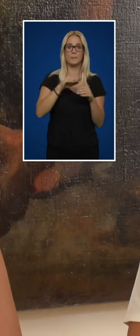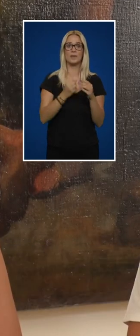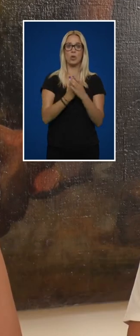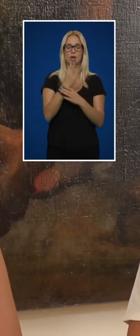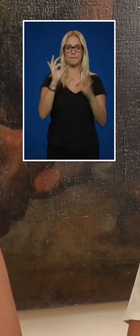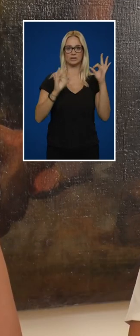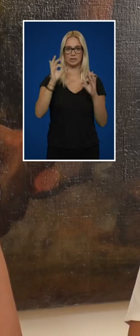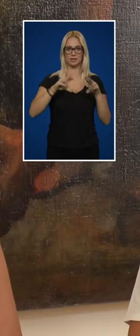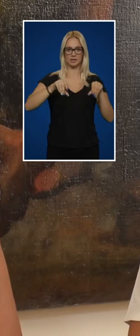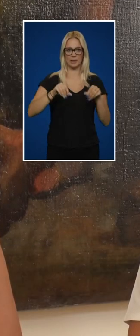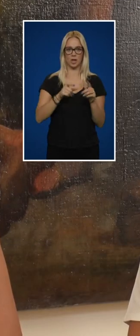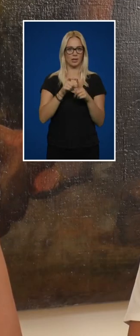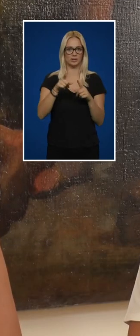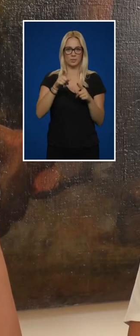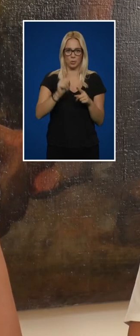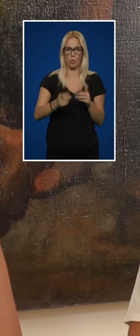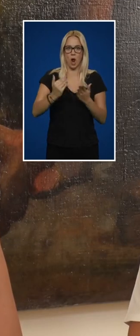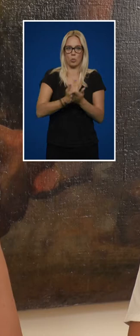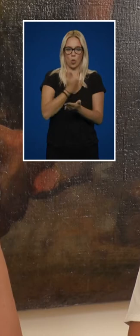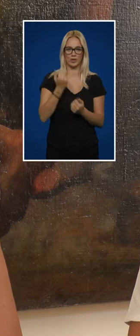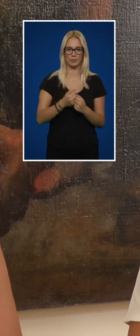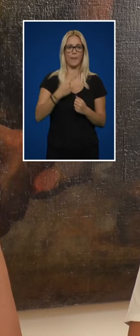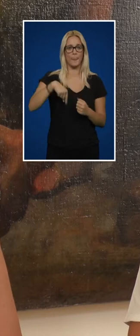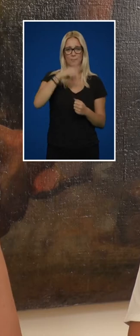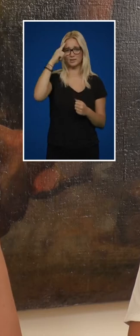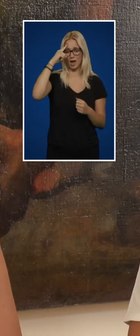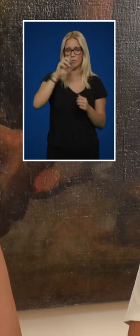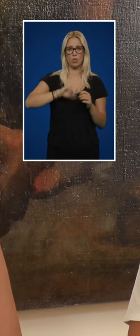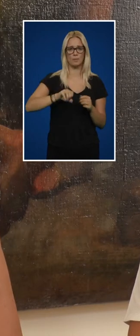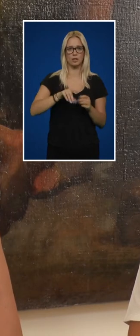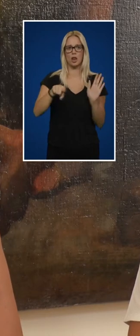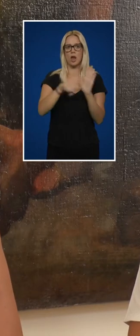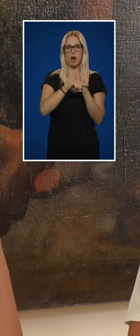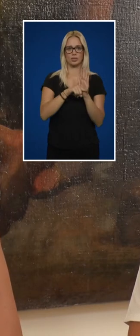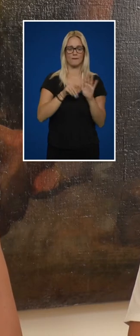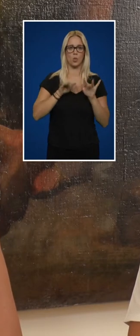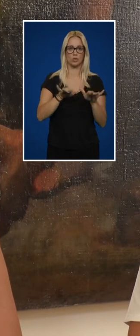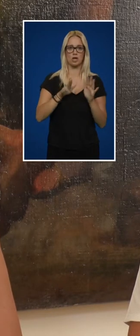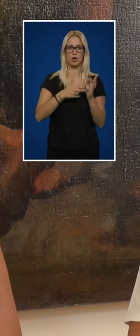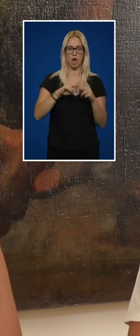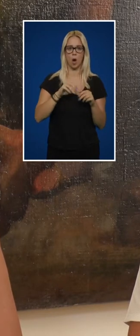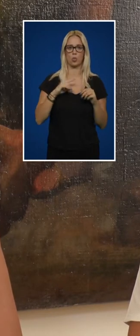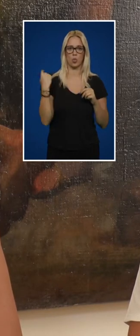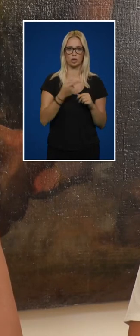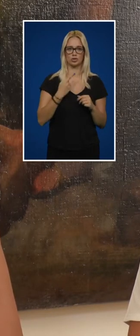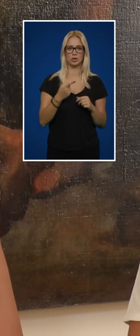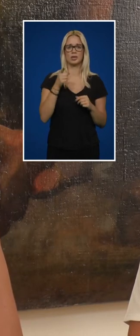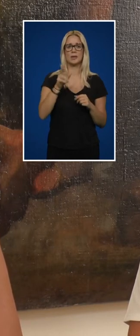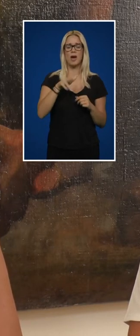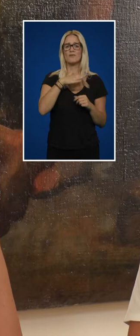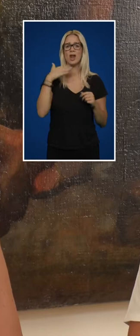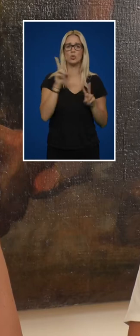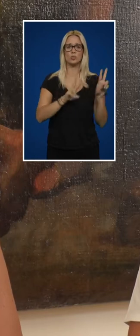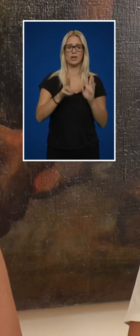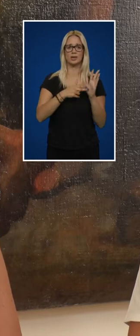se regenerira. Znamo koliko otpad negativno utječe na okoliš, koliki utjecaj ima na klimatske promjene i upravo iz